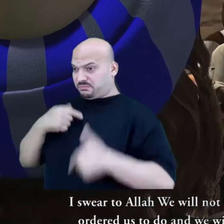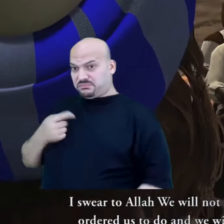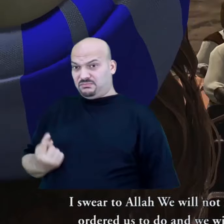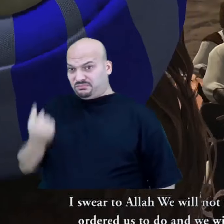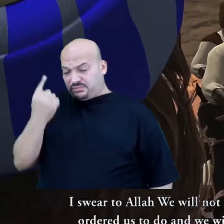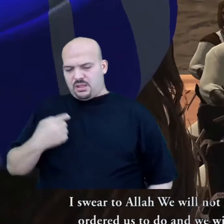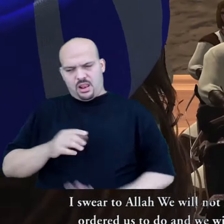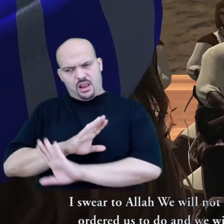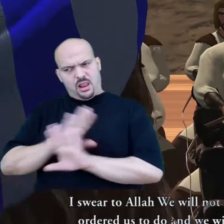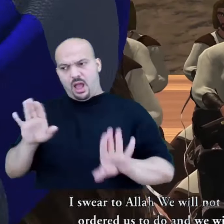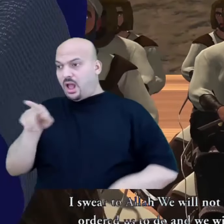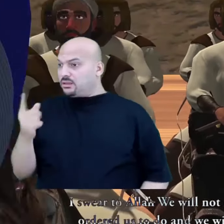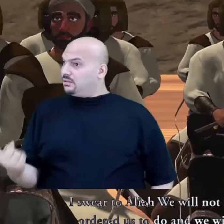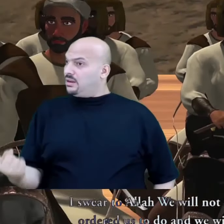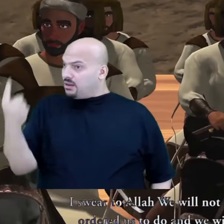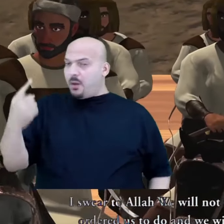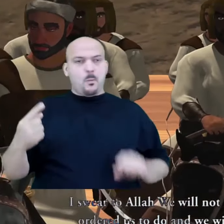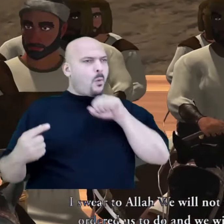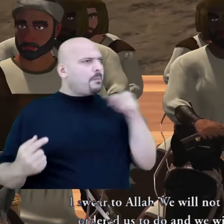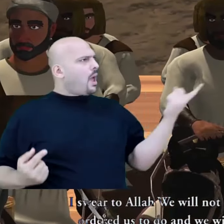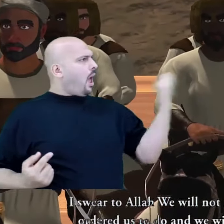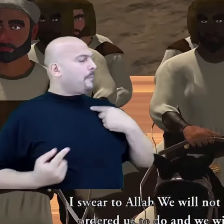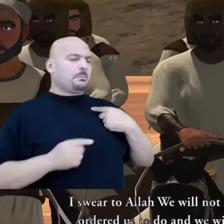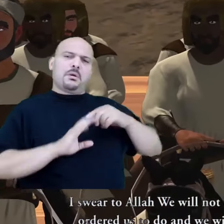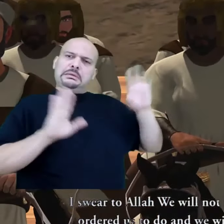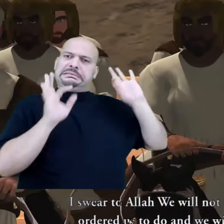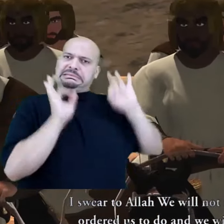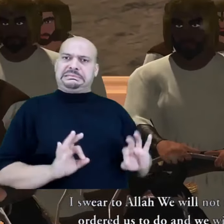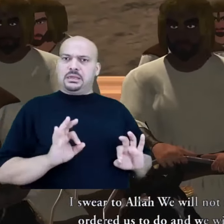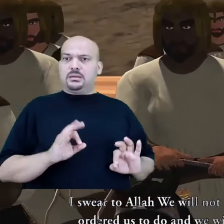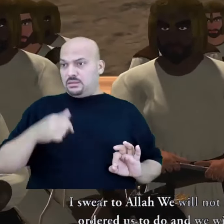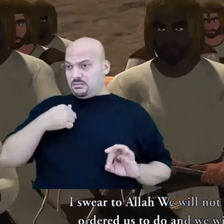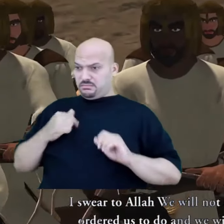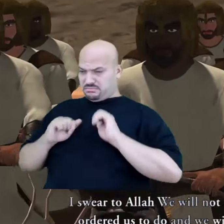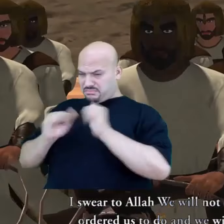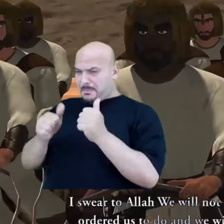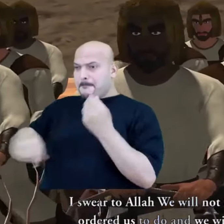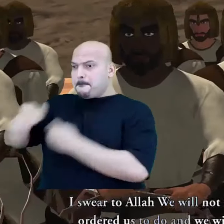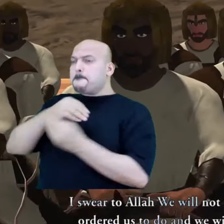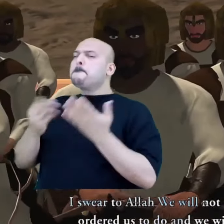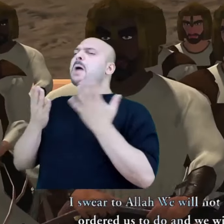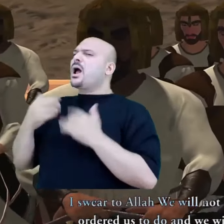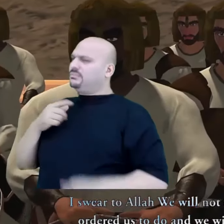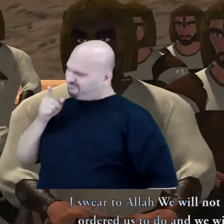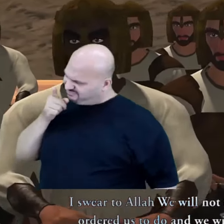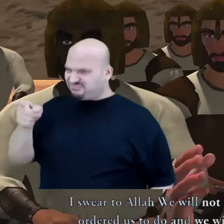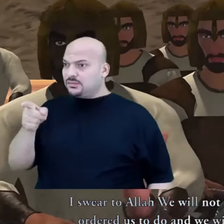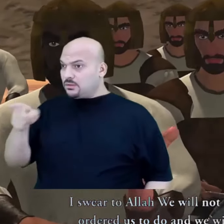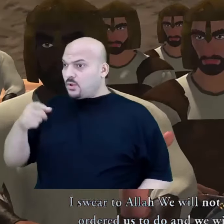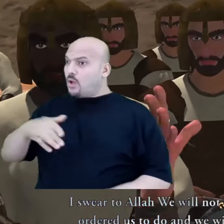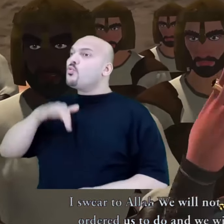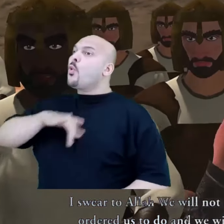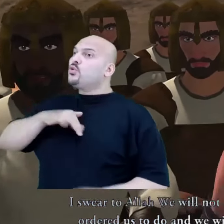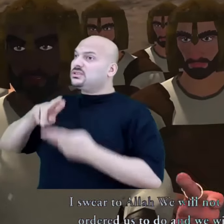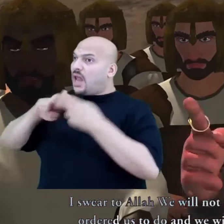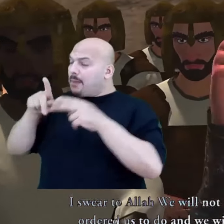لن نقاتلكم إلا إذا قاتلتمونا كما أمرنا رسول الله، وسندلف إلى مكة، فإن أردت